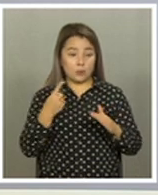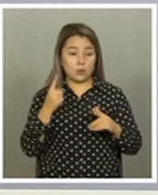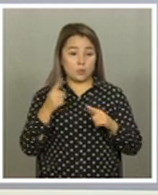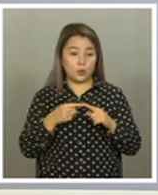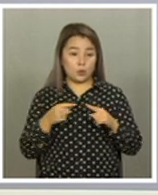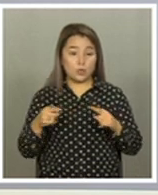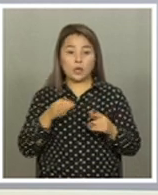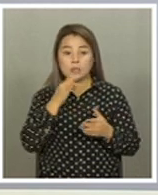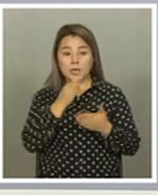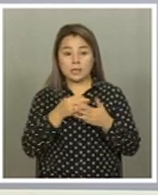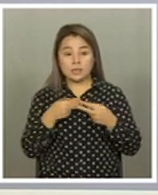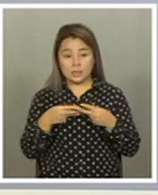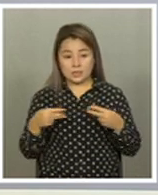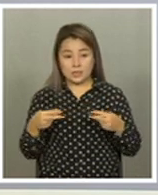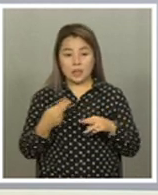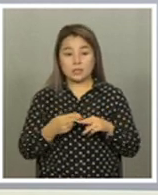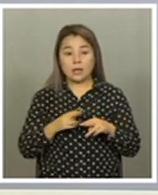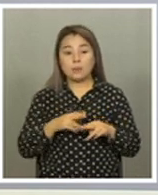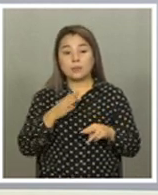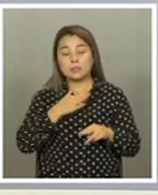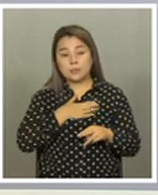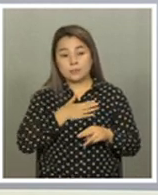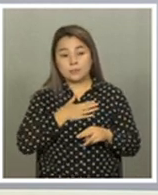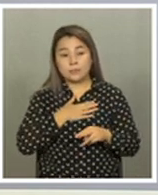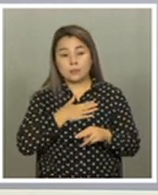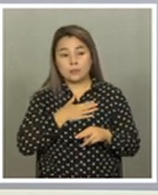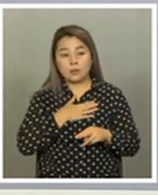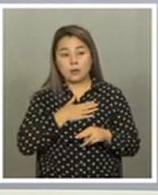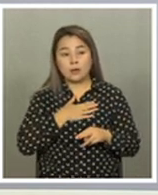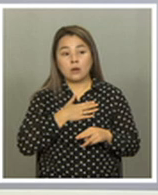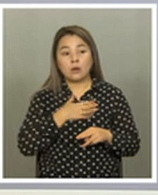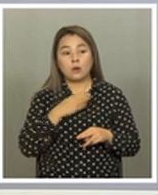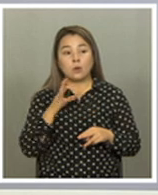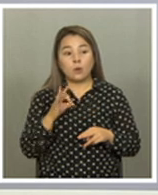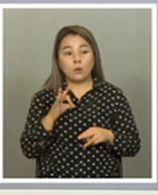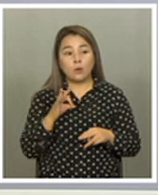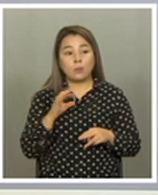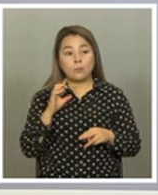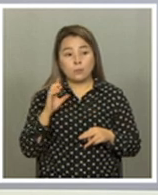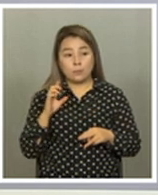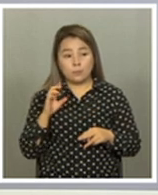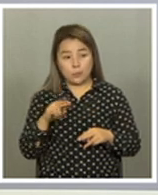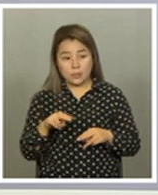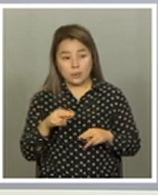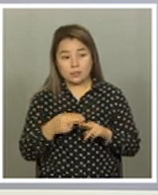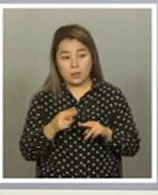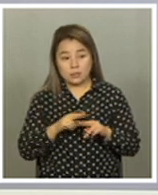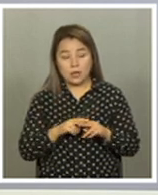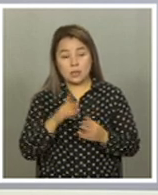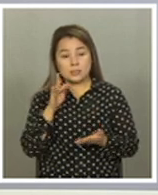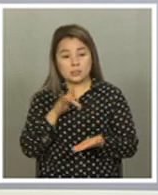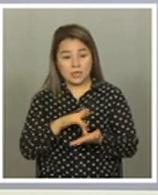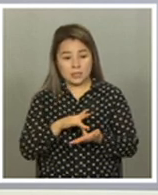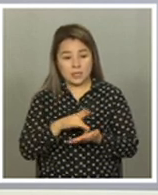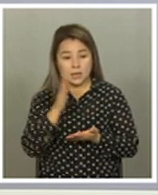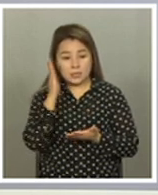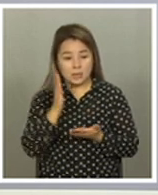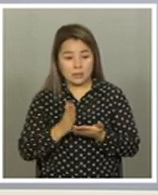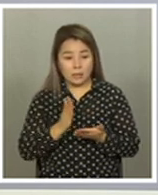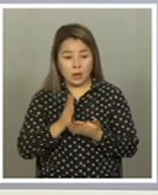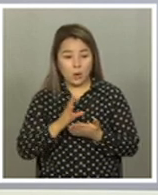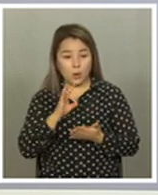көрсетілген. Бізде мінекей, О, П қабырғасы ортақ қабырға. Олай болса,